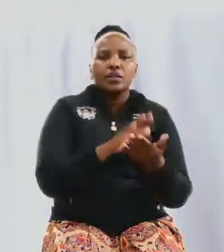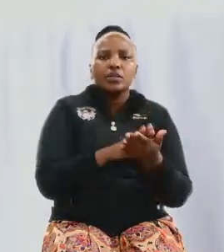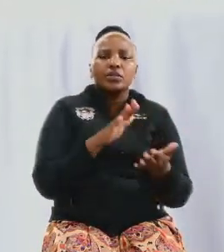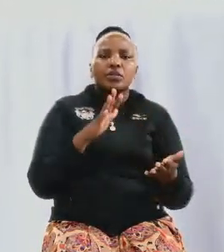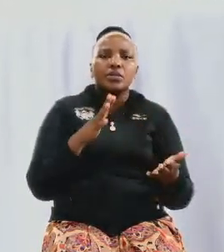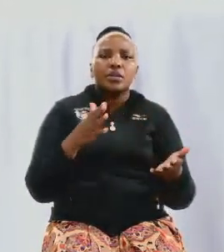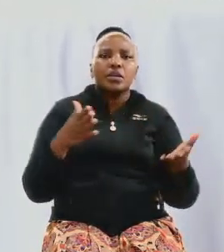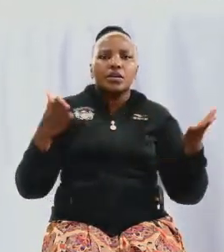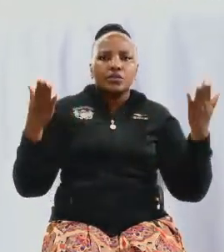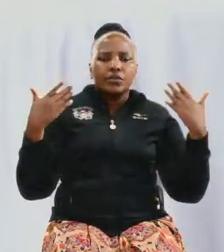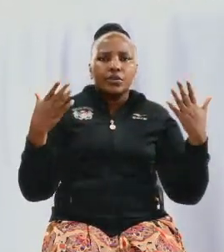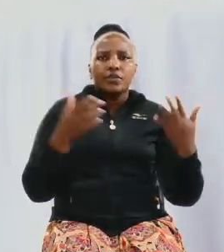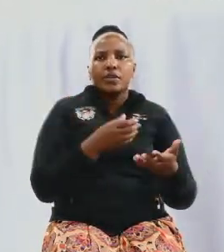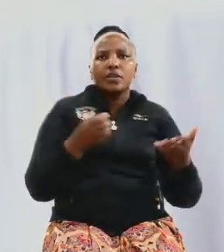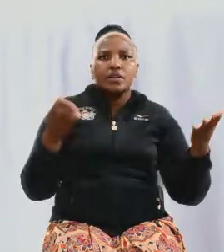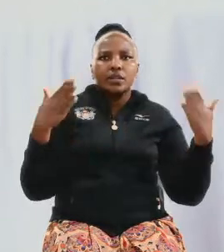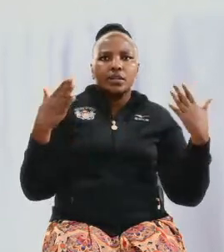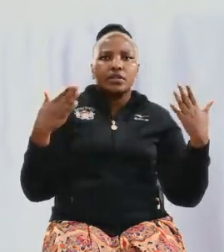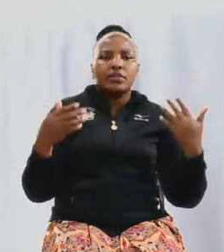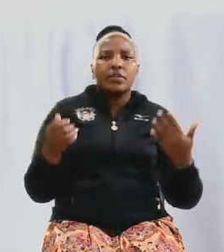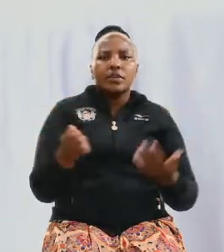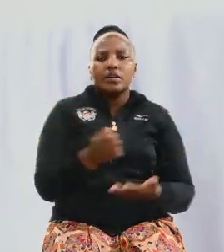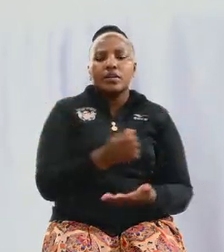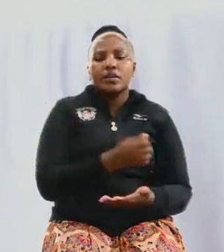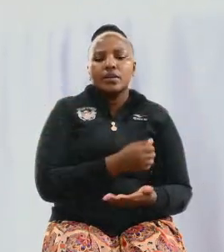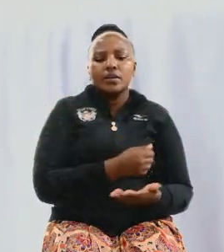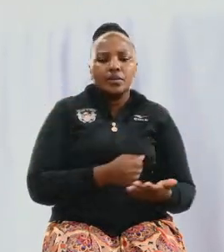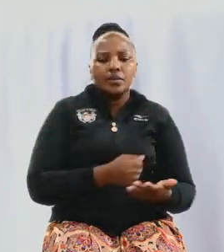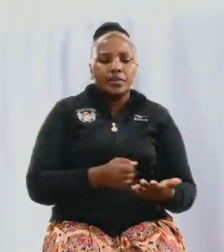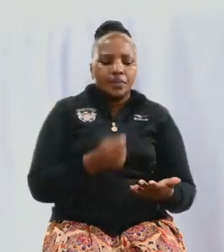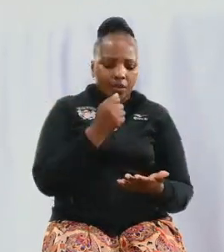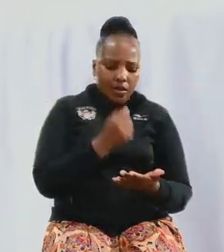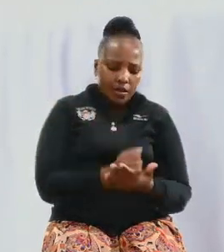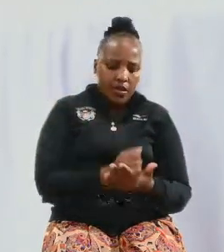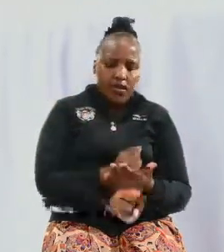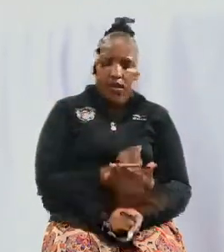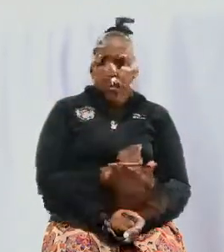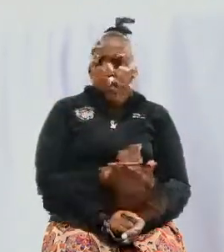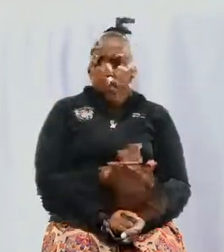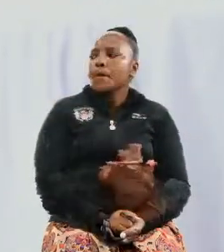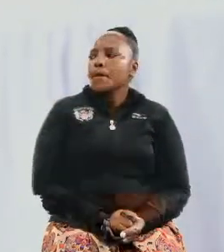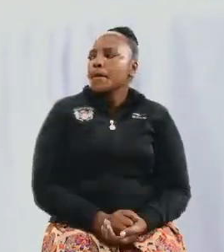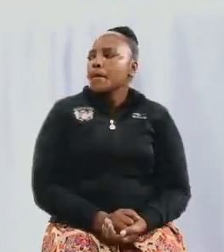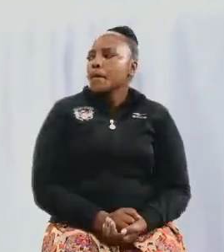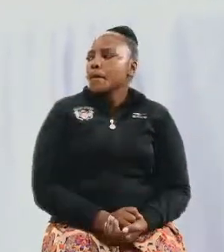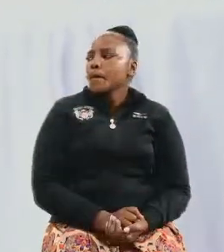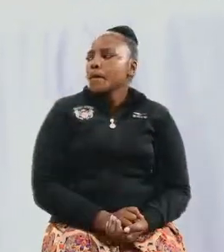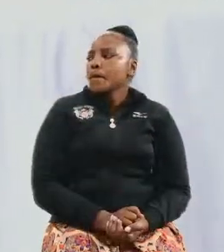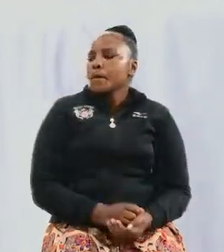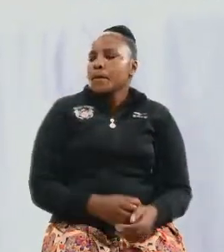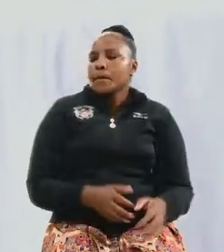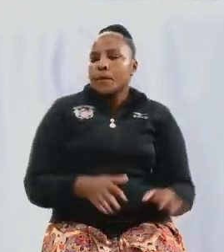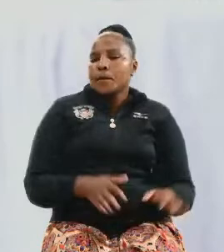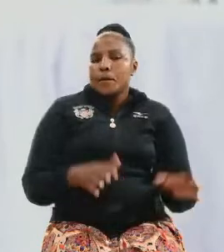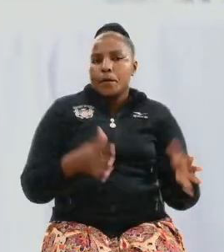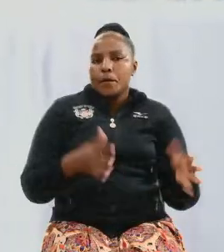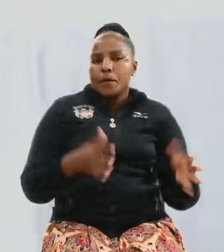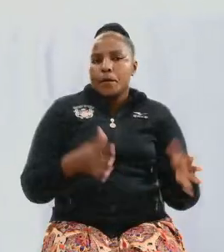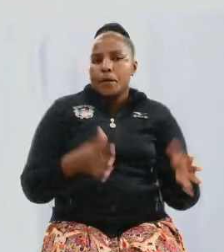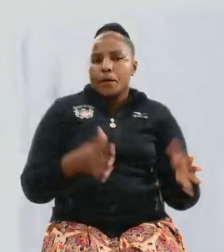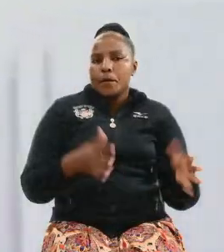nguvu sasa na hata milele. Amen. Tushangilie Bwana kanisa.